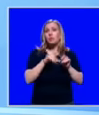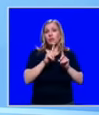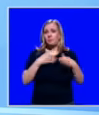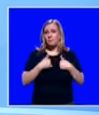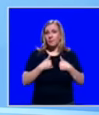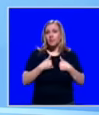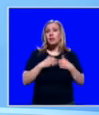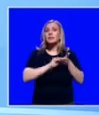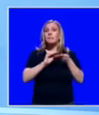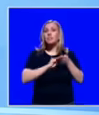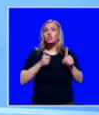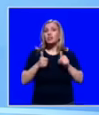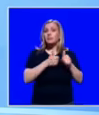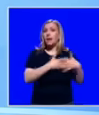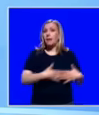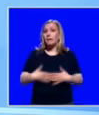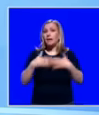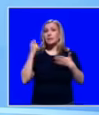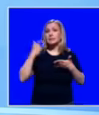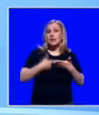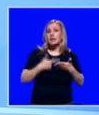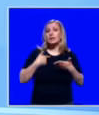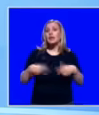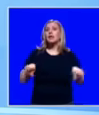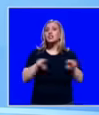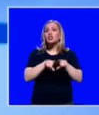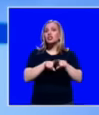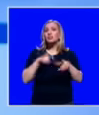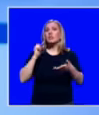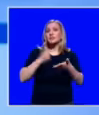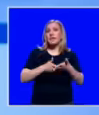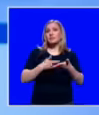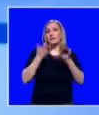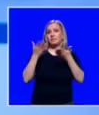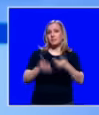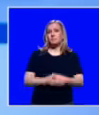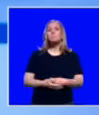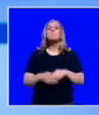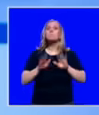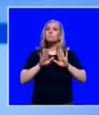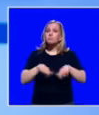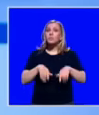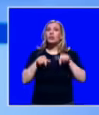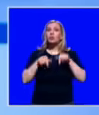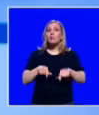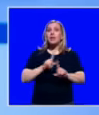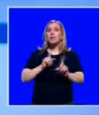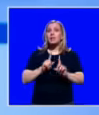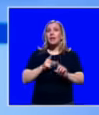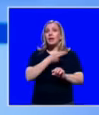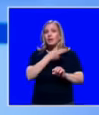следвайки американските санкции, ние ви налагаме същите санкции. Казвате, това не е тема на този разговор. Само,